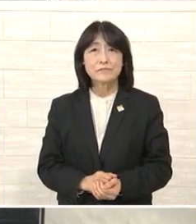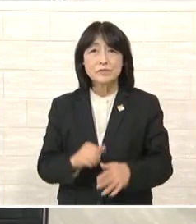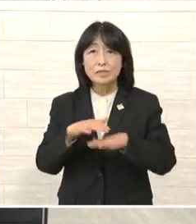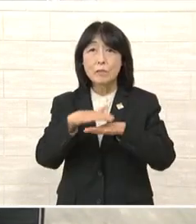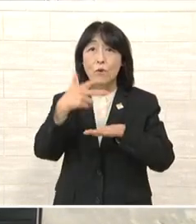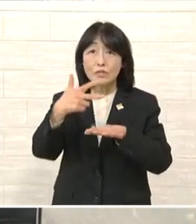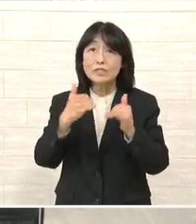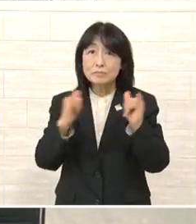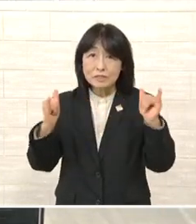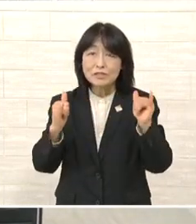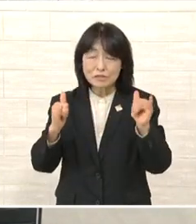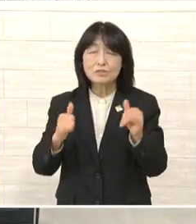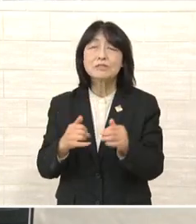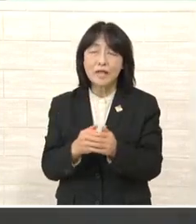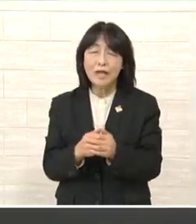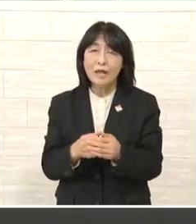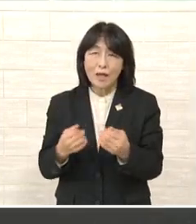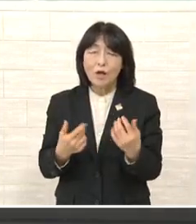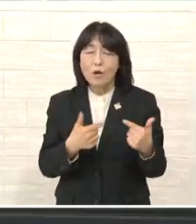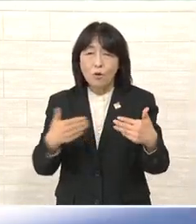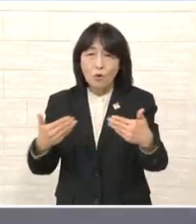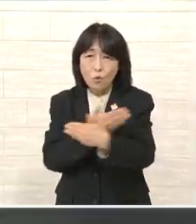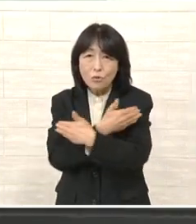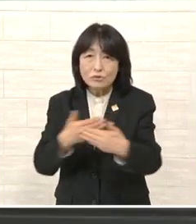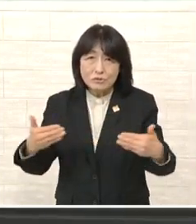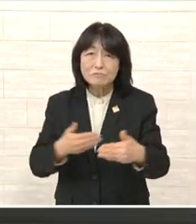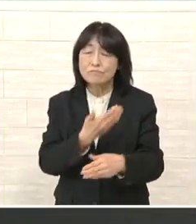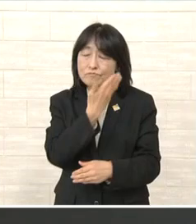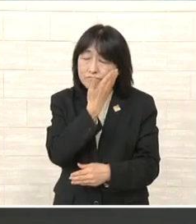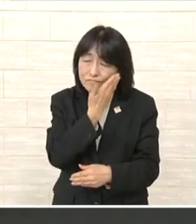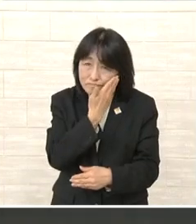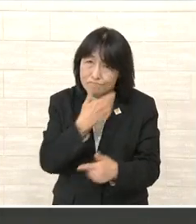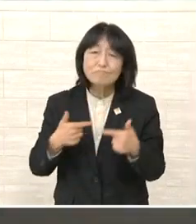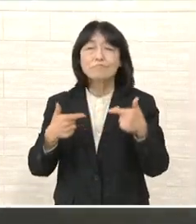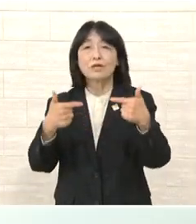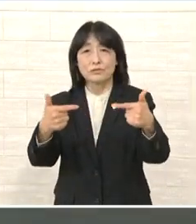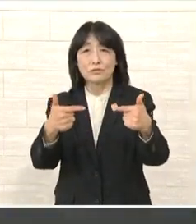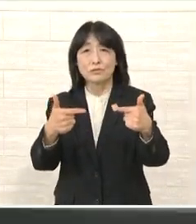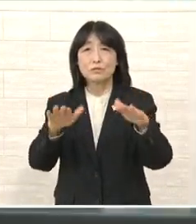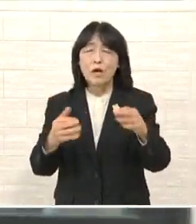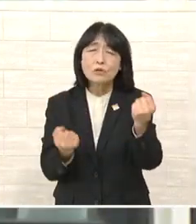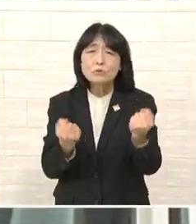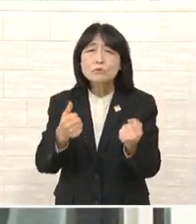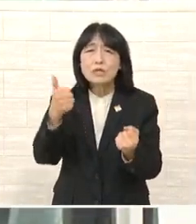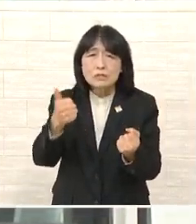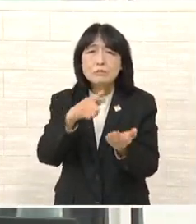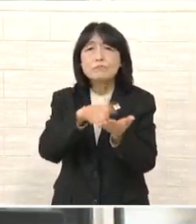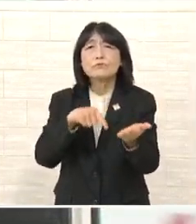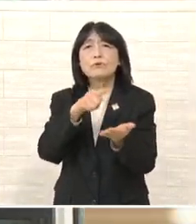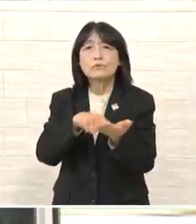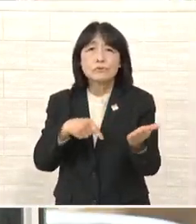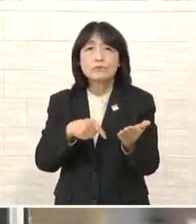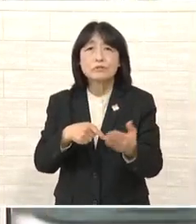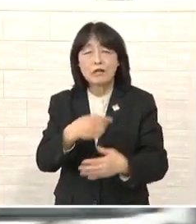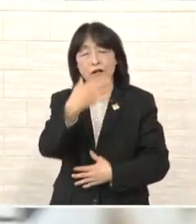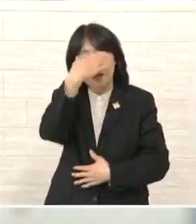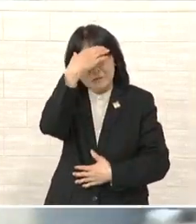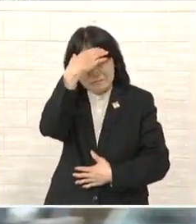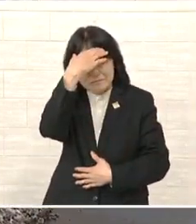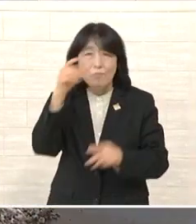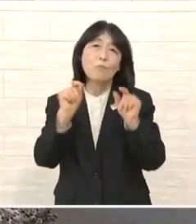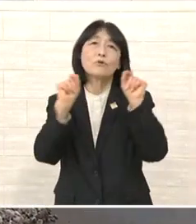札幌市民の足として欠かせない路線バス。今、運転手不足が深刻な問題となっています